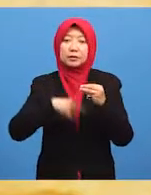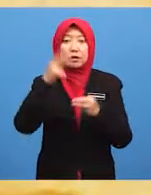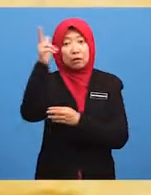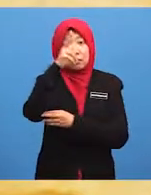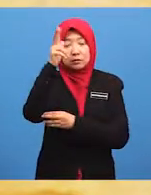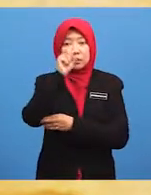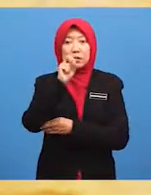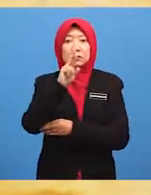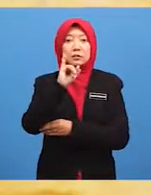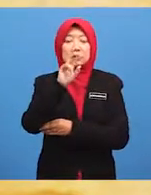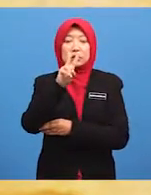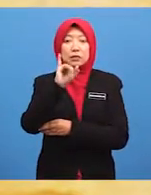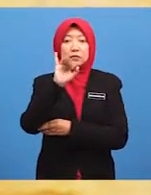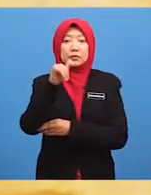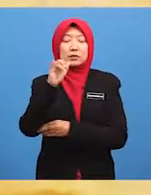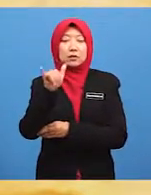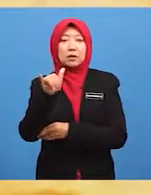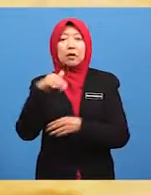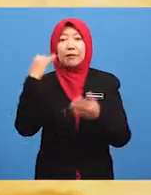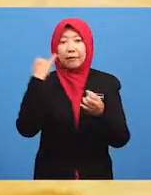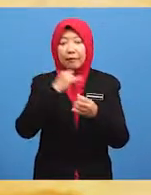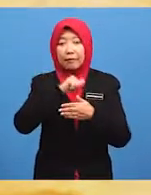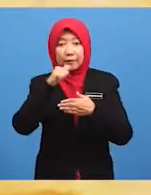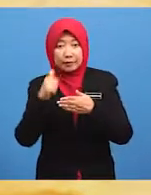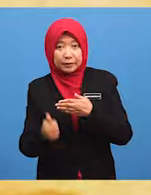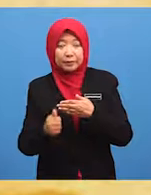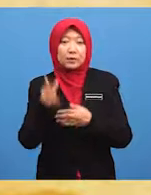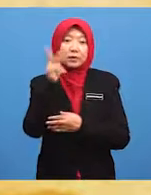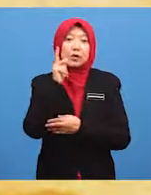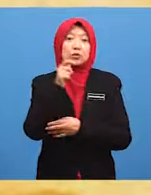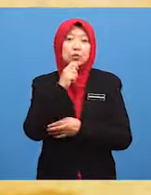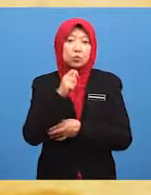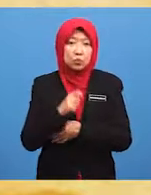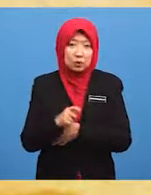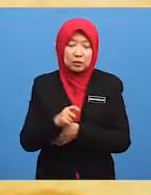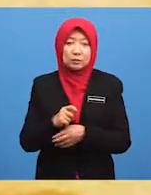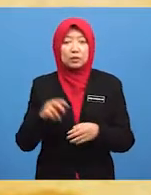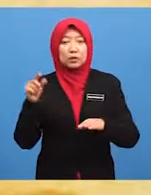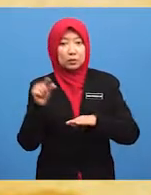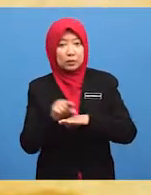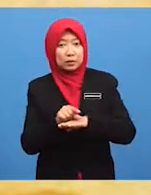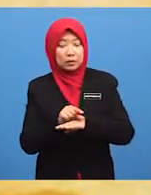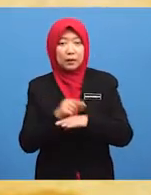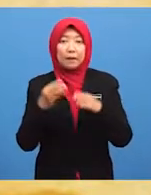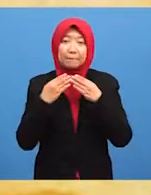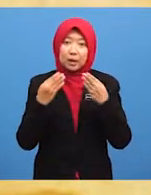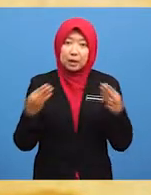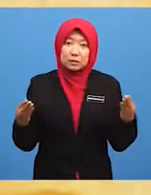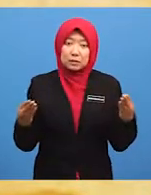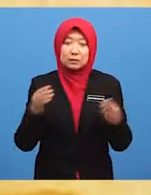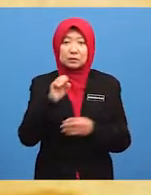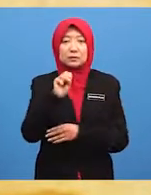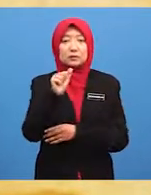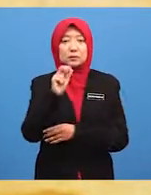Akhir sekali, Kerajaan Kedah Tua. Masyarakat Kerajaan Kedah Tua menggunakan bahasa Sanskrit